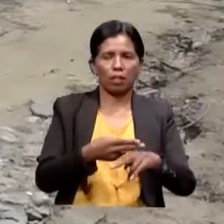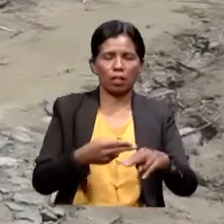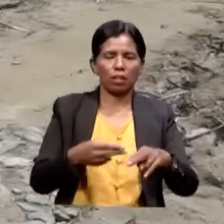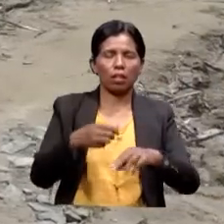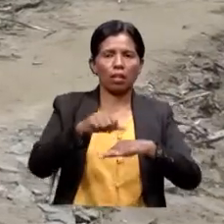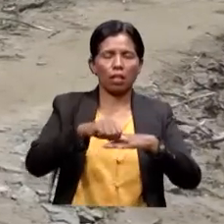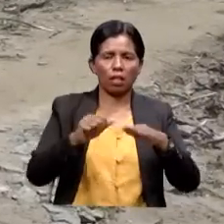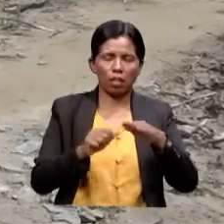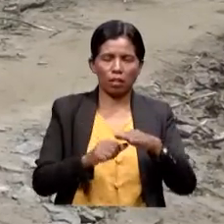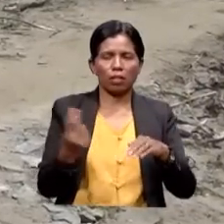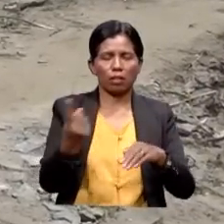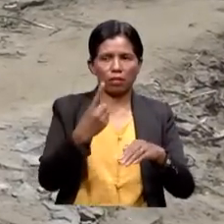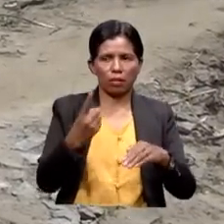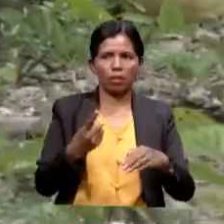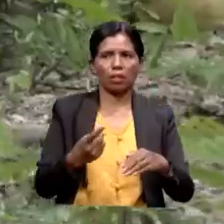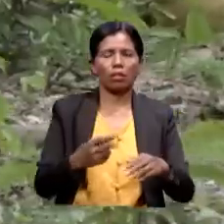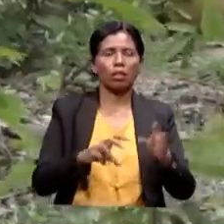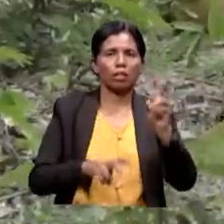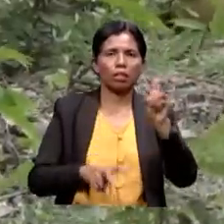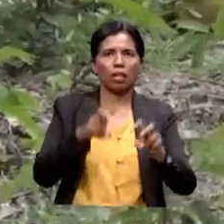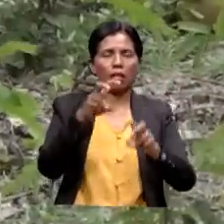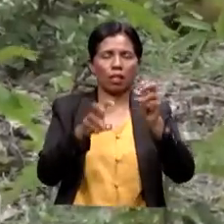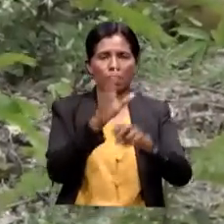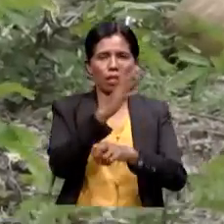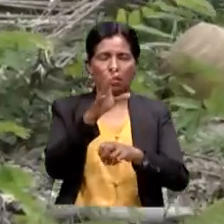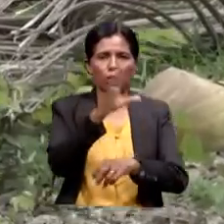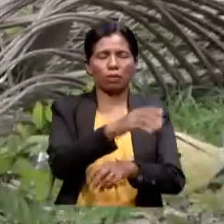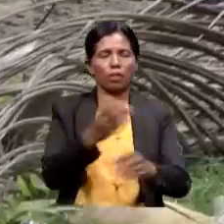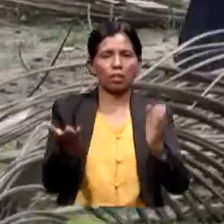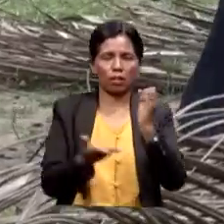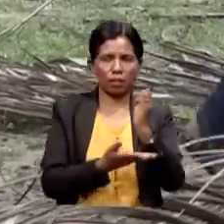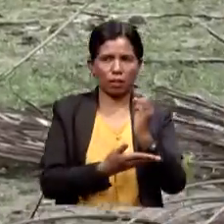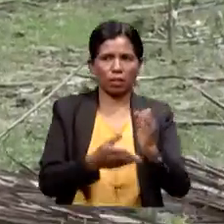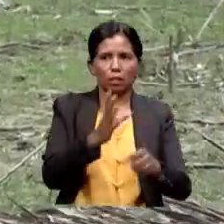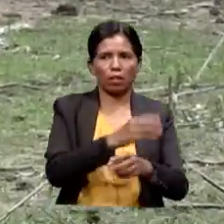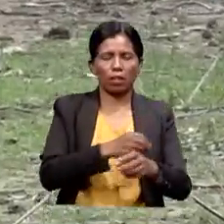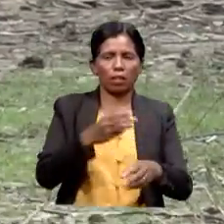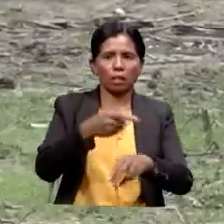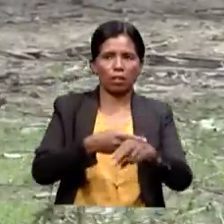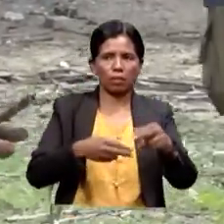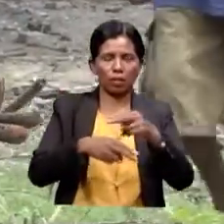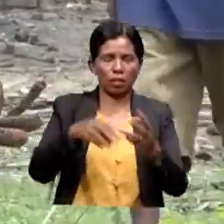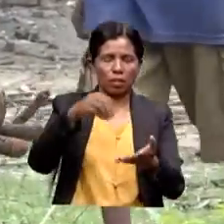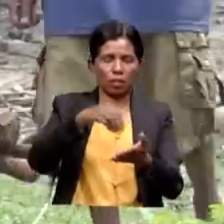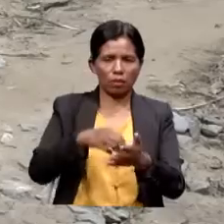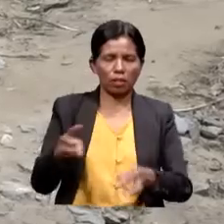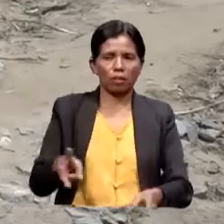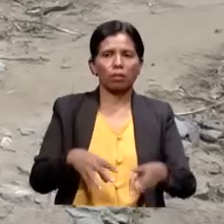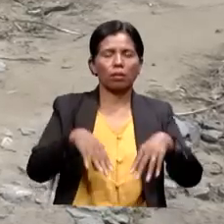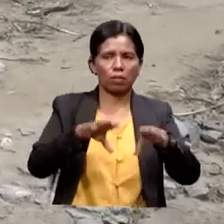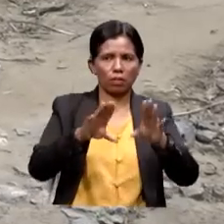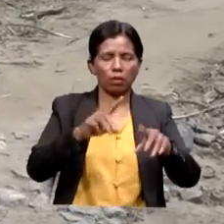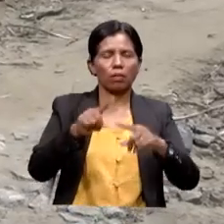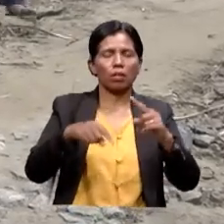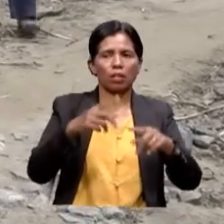na fatin ya vontade basa e ai huri tesi. Hafuin kesi batau ya estrada, hudi faan, banyira